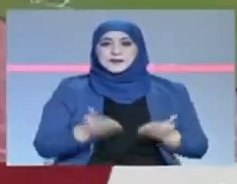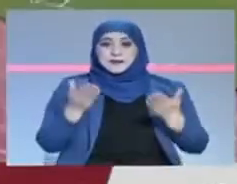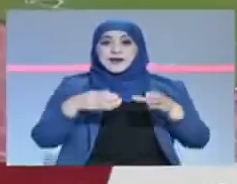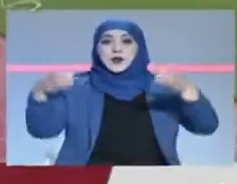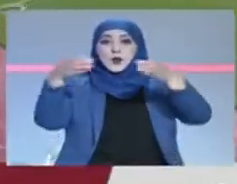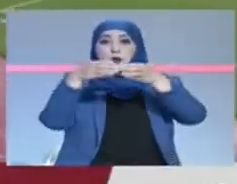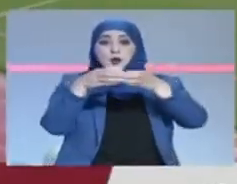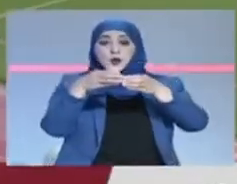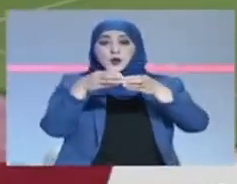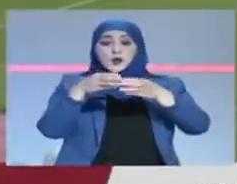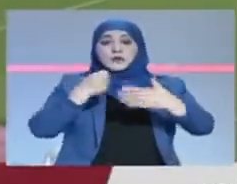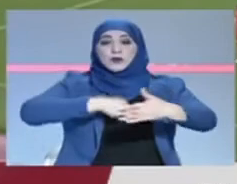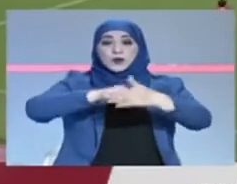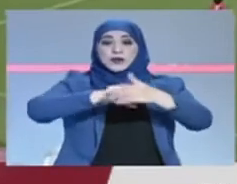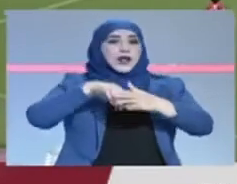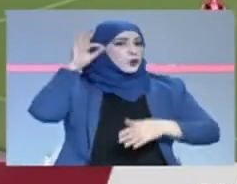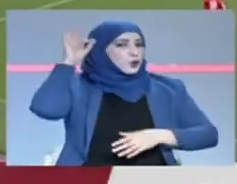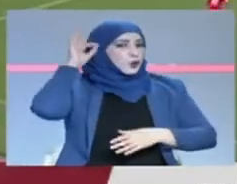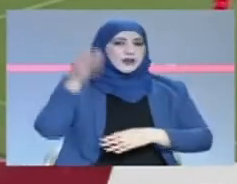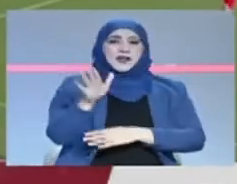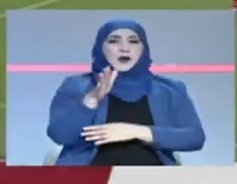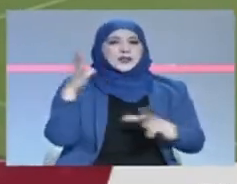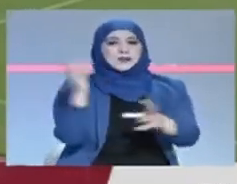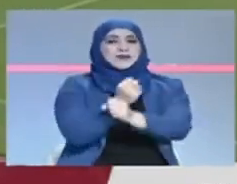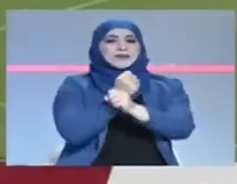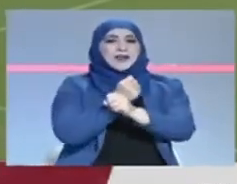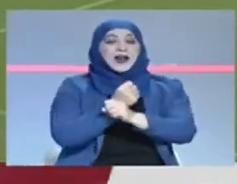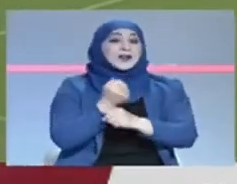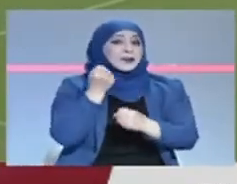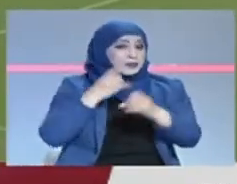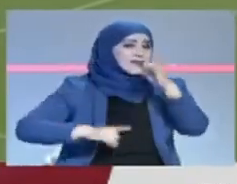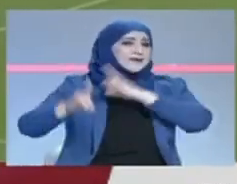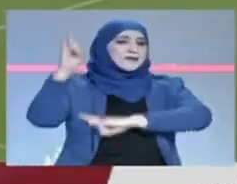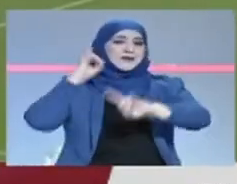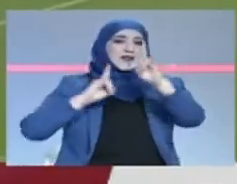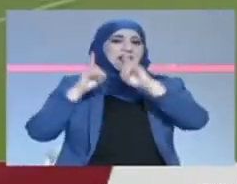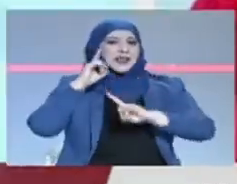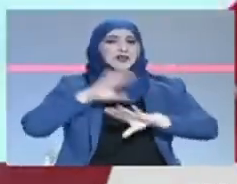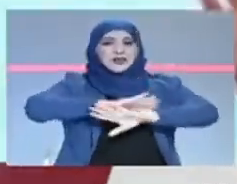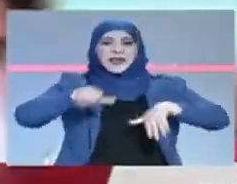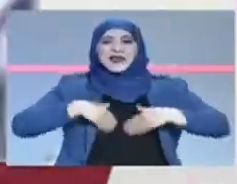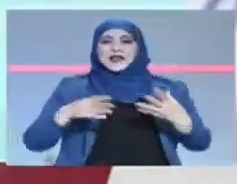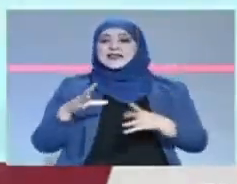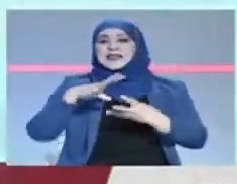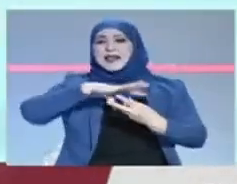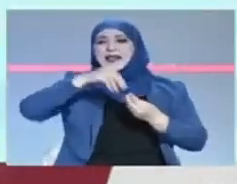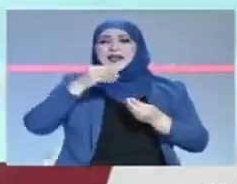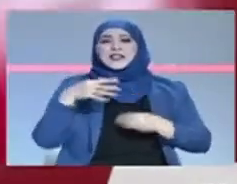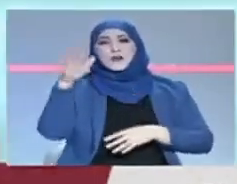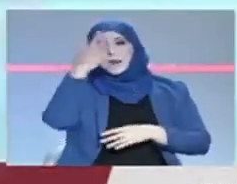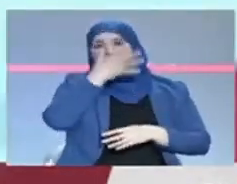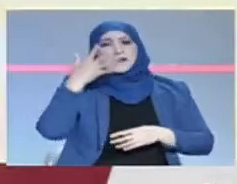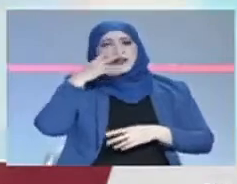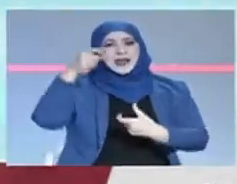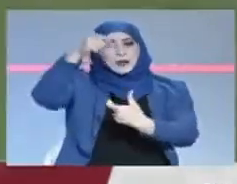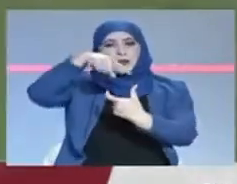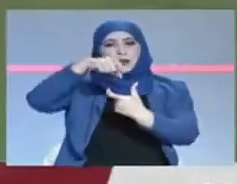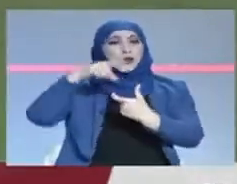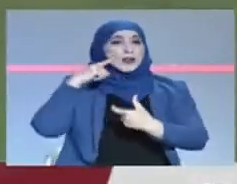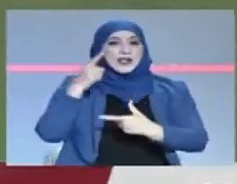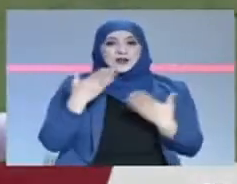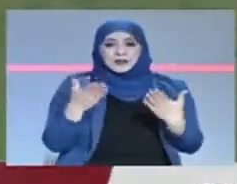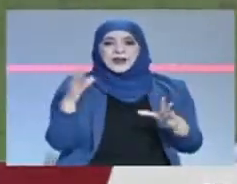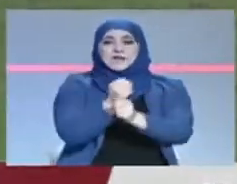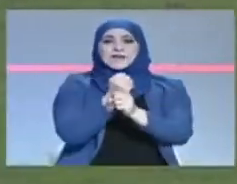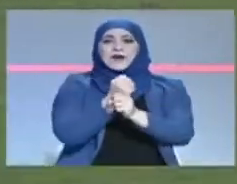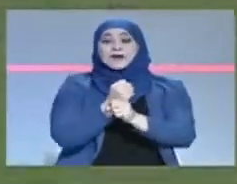المنتخب التونسي لكرة القدم أواسط يحقق تأهلاً تاريخياً لنهائيات كأس أمم إفريقيا بموريتانيا إثر